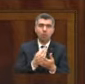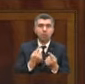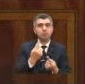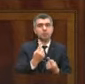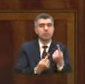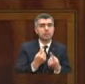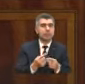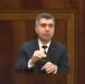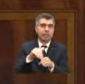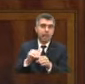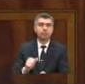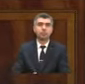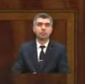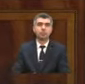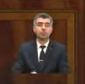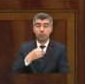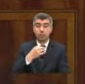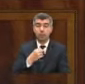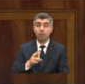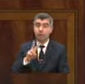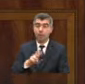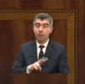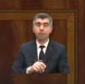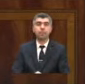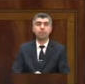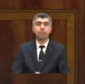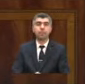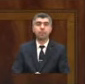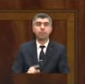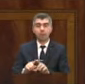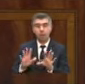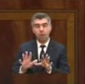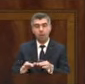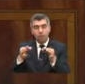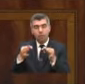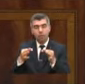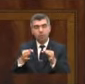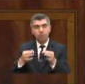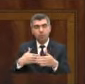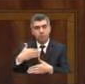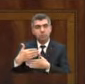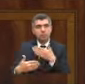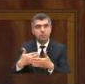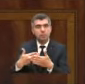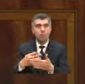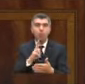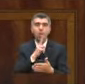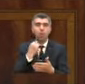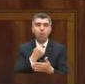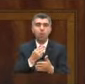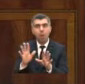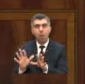الانتخابوي. لذلك يبقى أملنا كبير في أن تفرز الاستحقاقات المقبلة حكومة